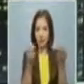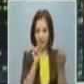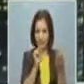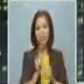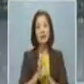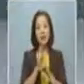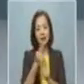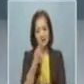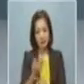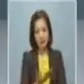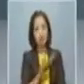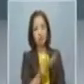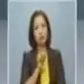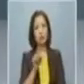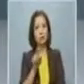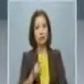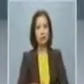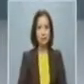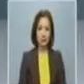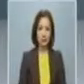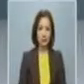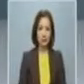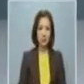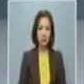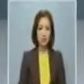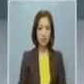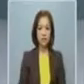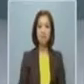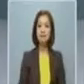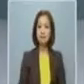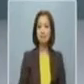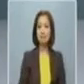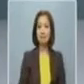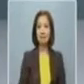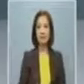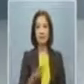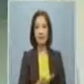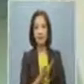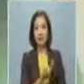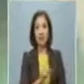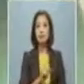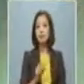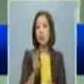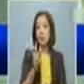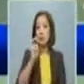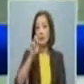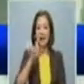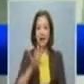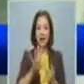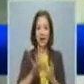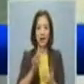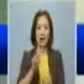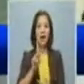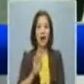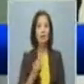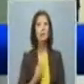ตามจากคุณเพ็ญพรพิพัฒน์โนทัยรายงานสดเข้ามาครับ ค่ะคุณพิภูคุณนรการคะนายวีรการเข้าให้ข้อมูลในนามส่ว